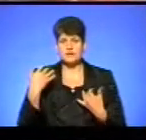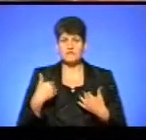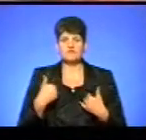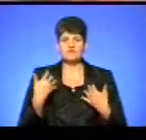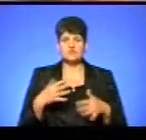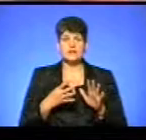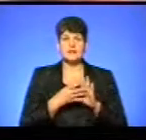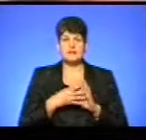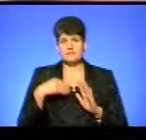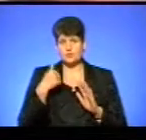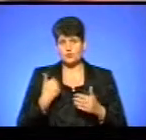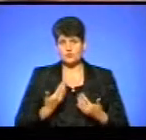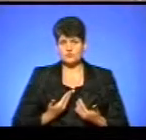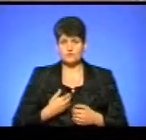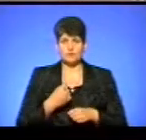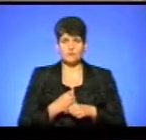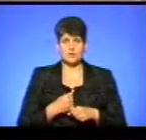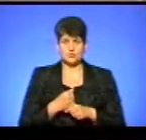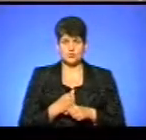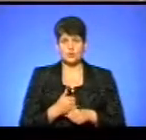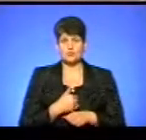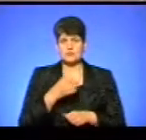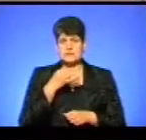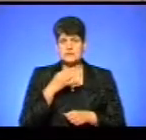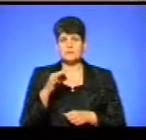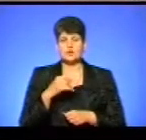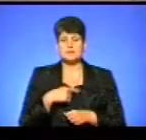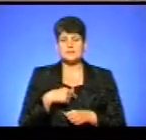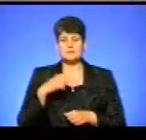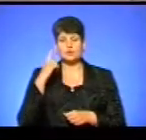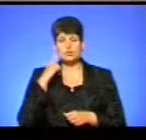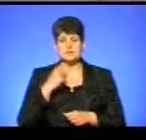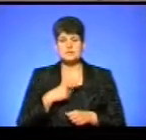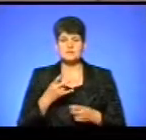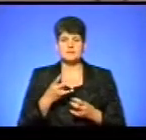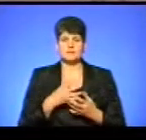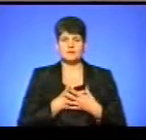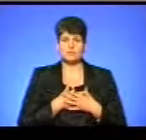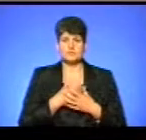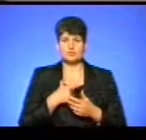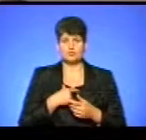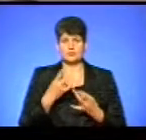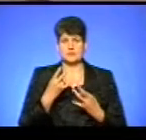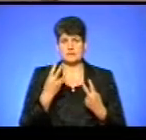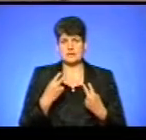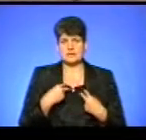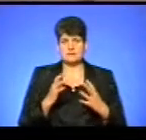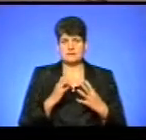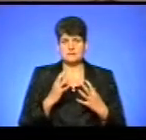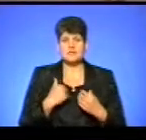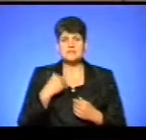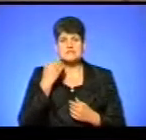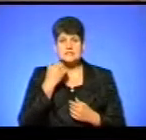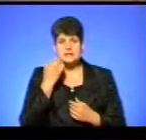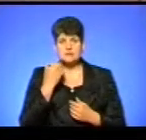років живу, працюю. Хочу сказати, що про себе треба думати, себе треба любити і за собою треба дивитися. Знаєте, мені стидно признатися,